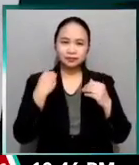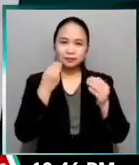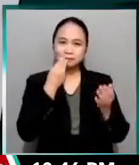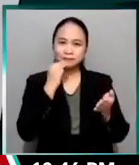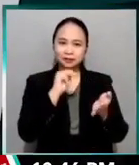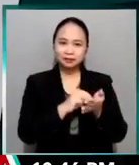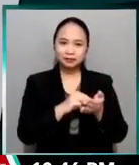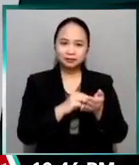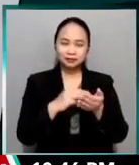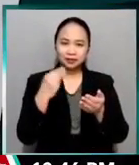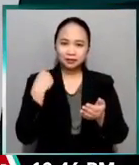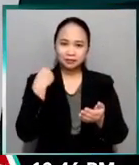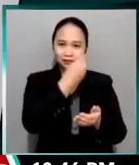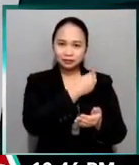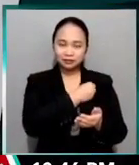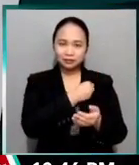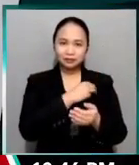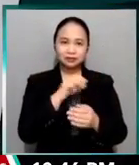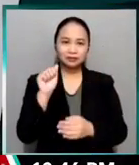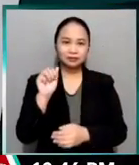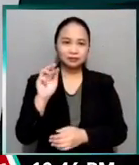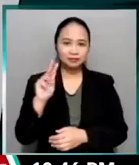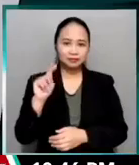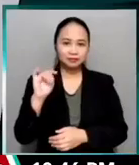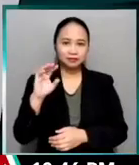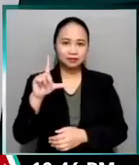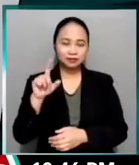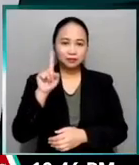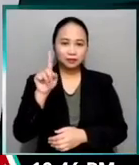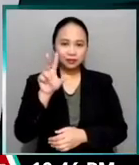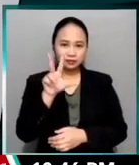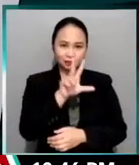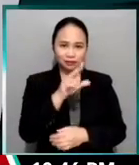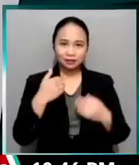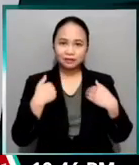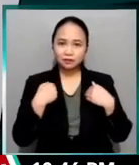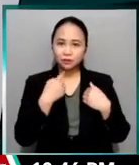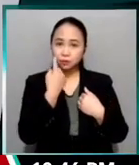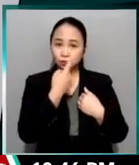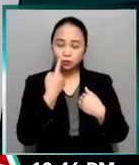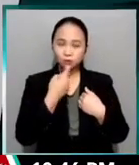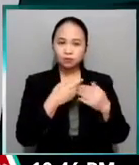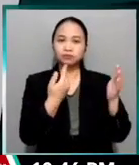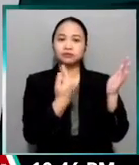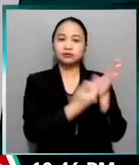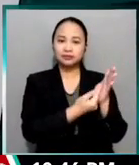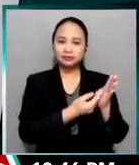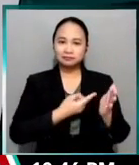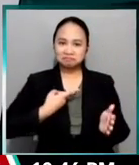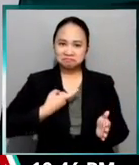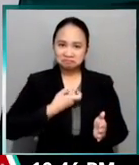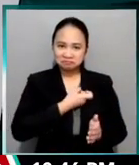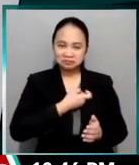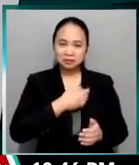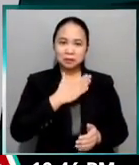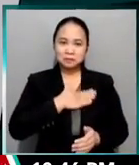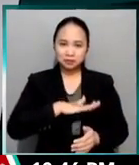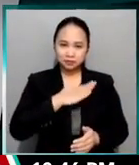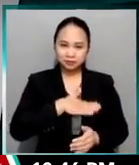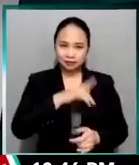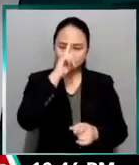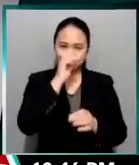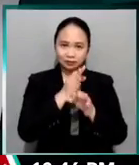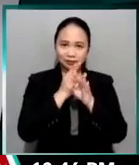Article 133 ng Revised Penal Code, sinamang mapatunayang nakasakit ng damdamin ng mananampalataya,